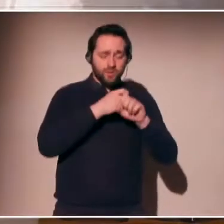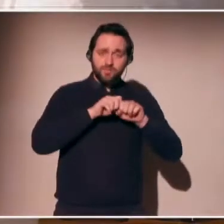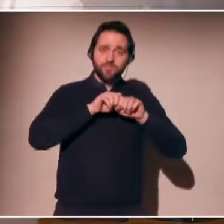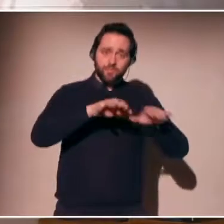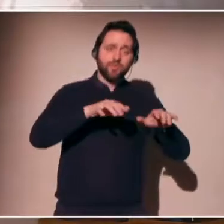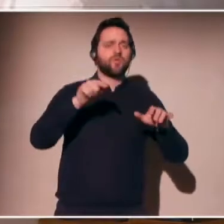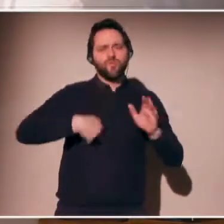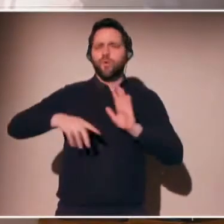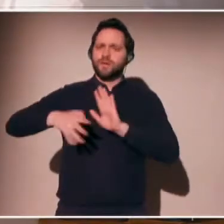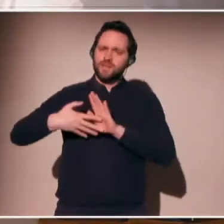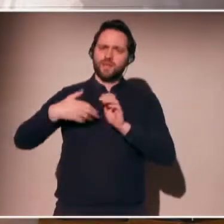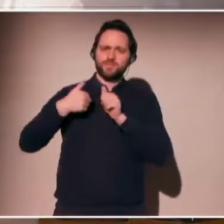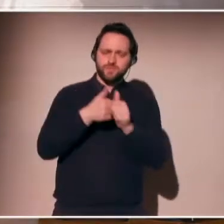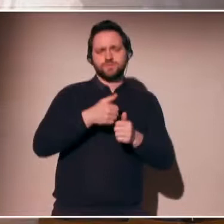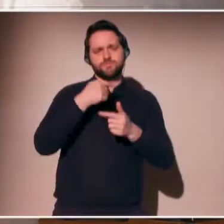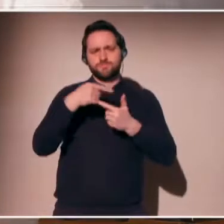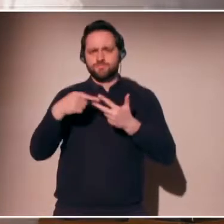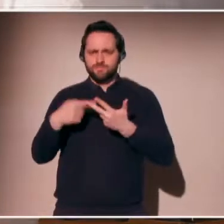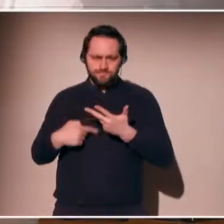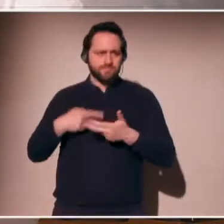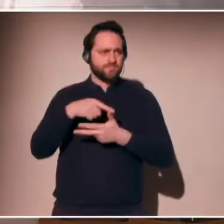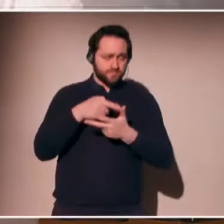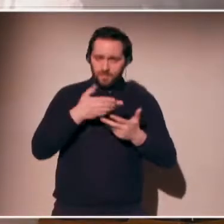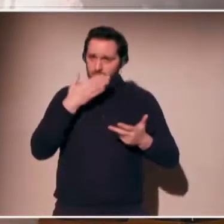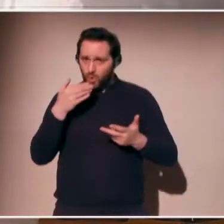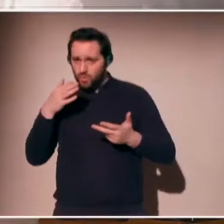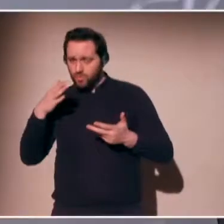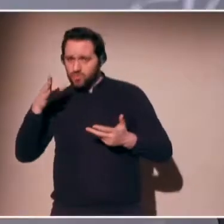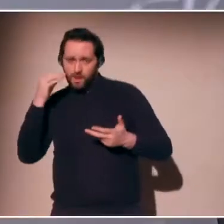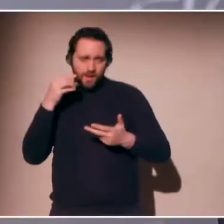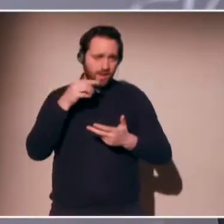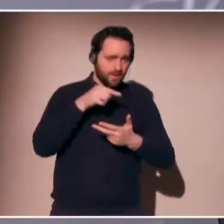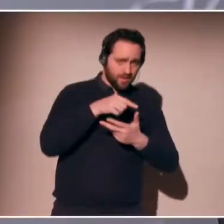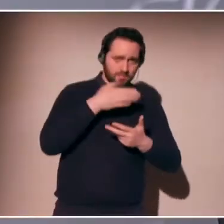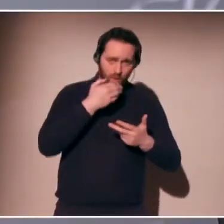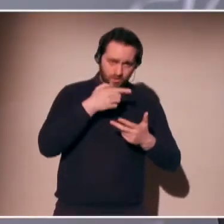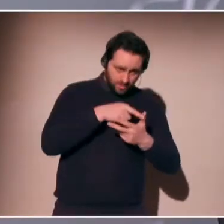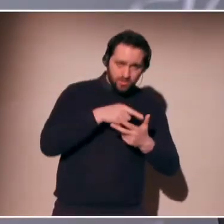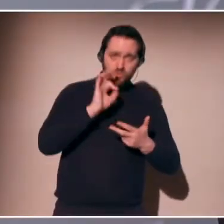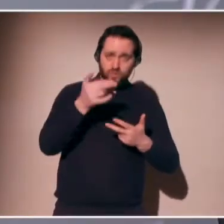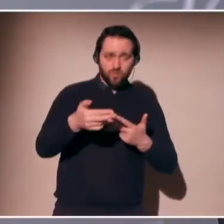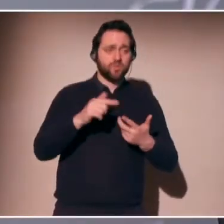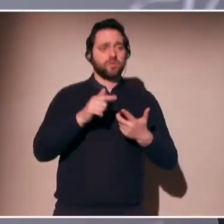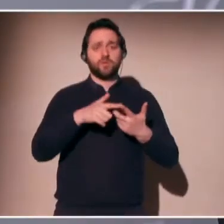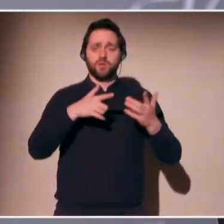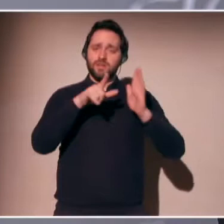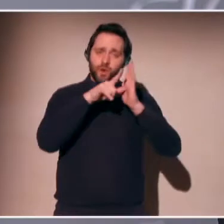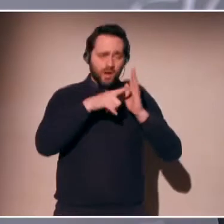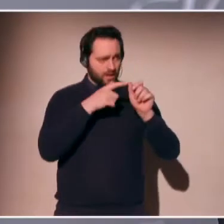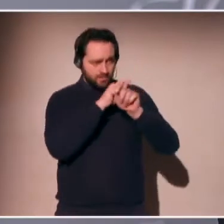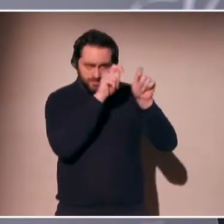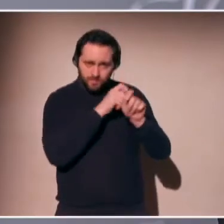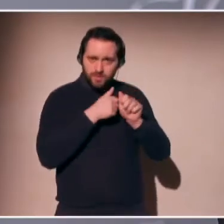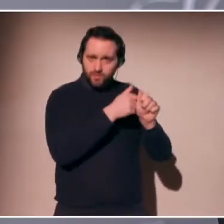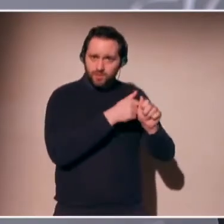effectivement ce qu'il est censé faire et la preuve que eh bien, il y a conformité avec la législation en vigueur. Alors,